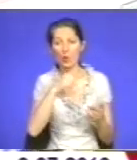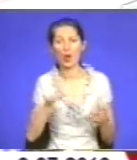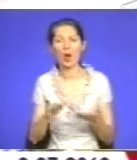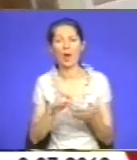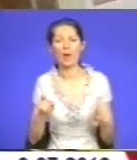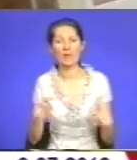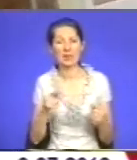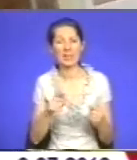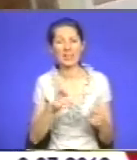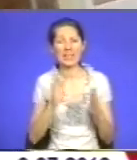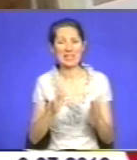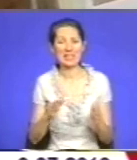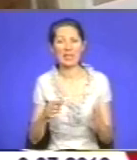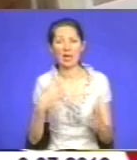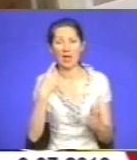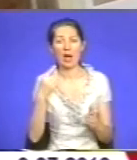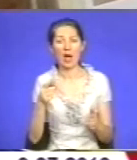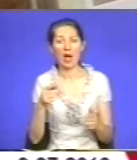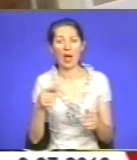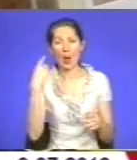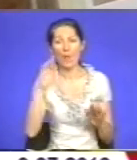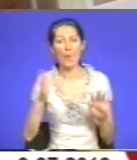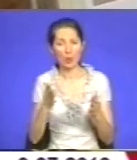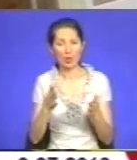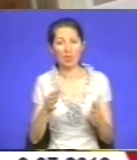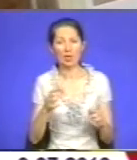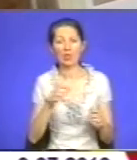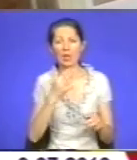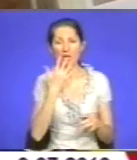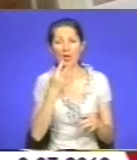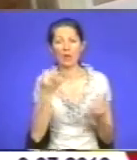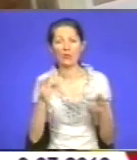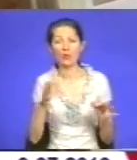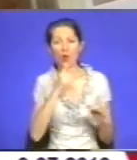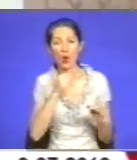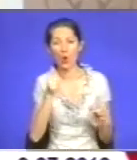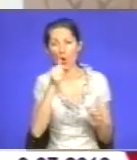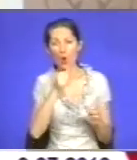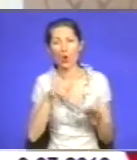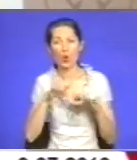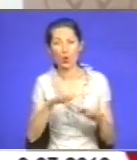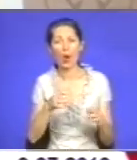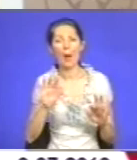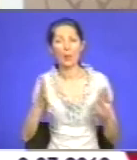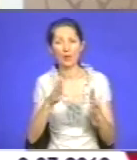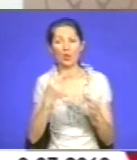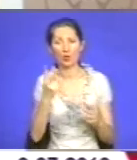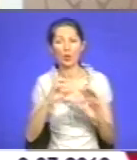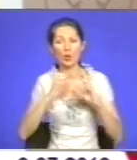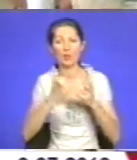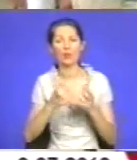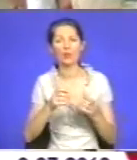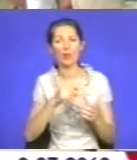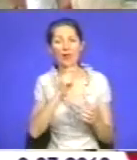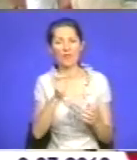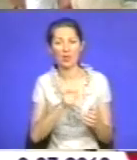лише персоналії національно-визвольного руху, а й події періоду від Другої світової війни до 1959 року.